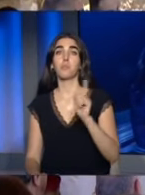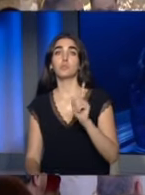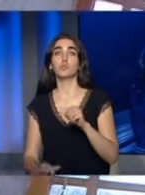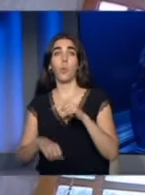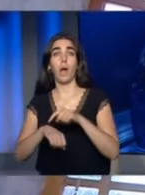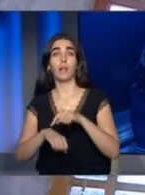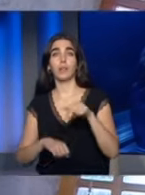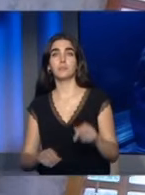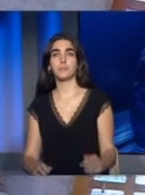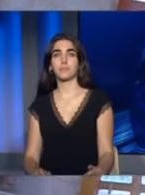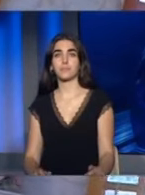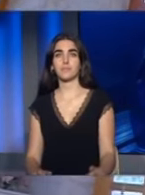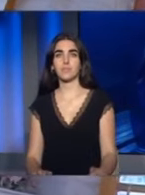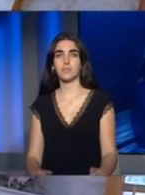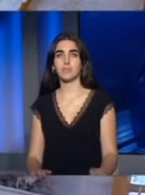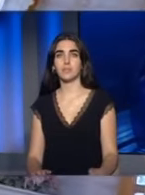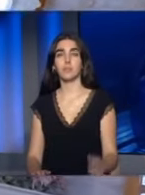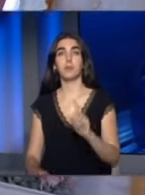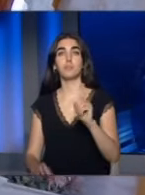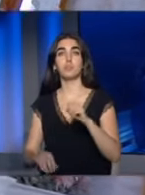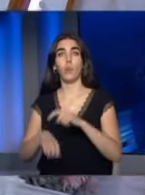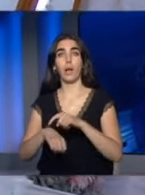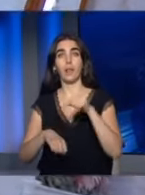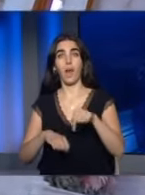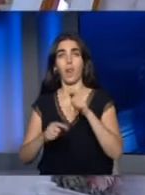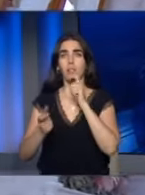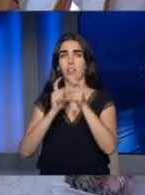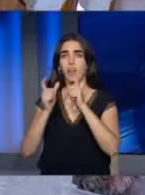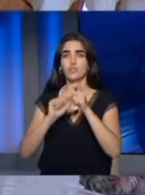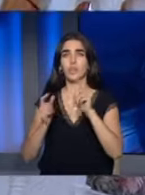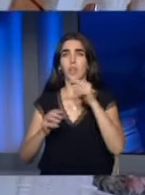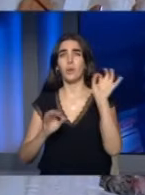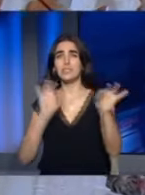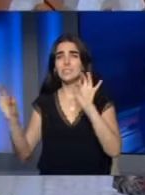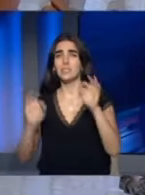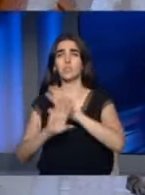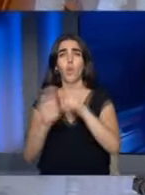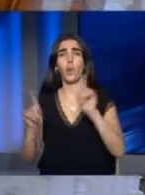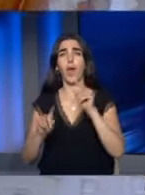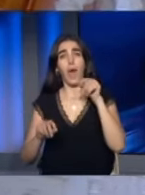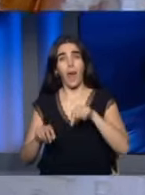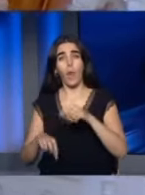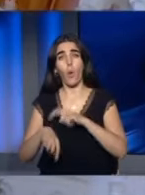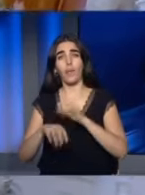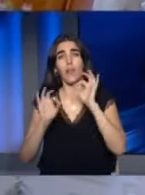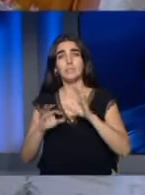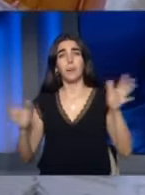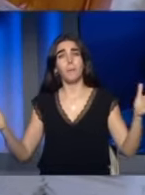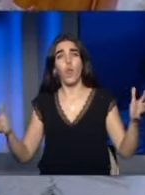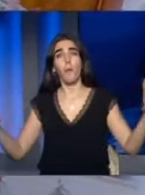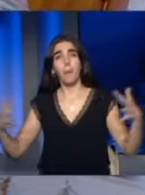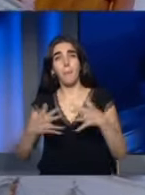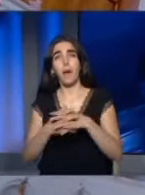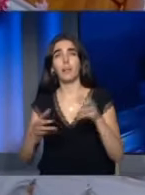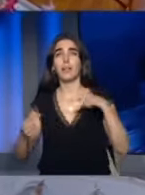المسيحيه مش وقت هلا نتراشق بالاتهام مات ونقول هو او كلنا بدنا نرجع نعيد النظر هل